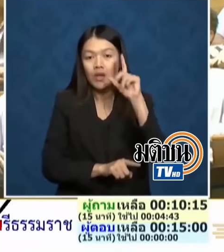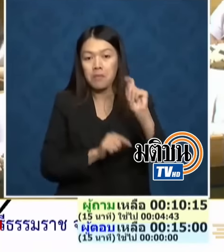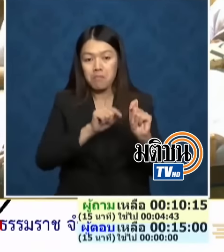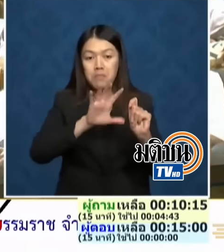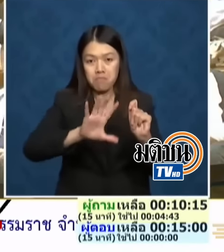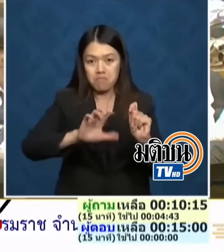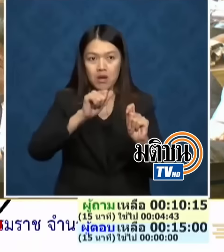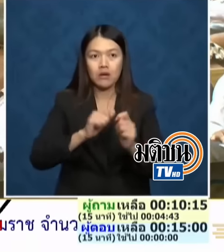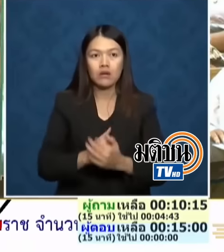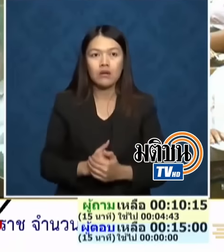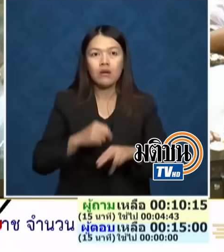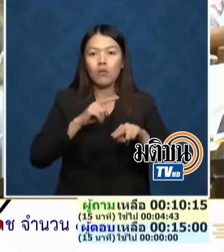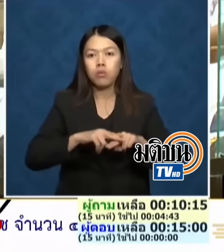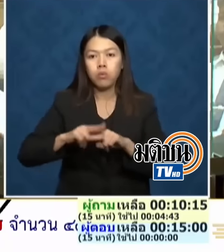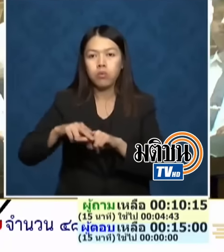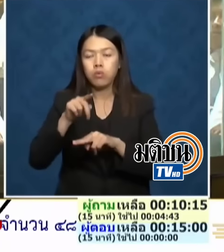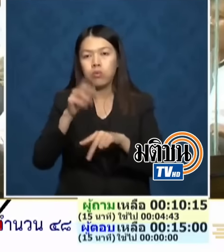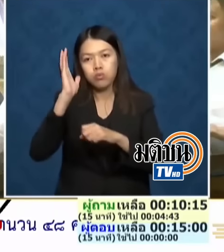ครั